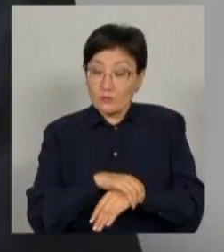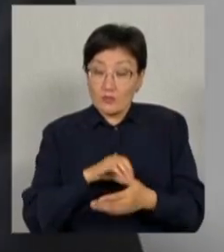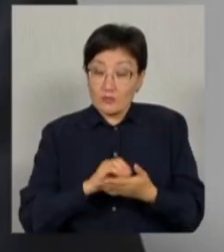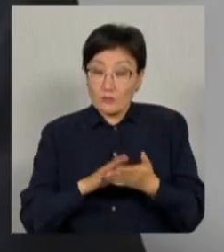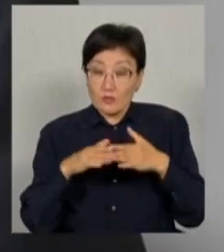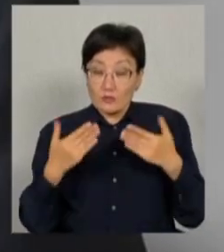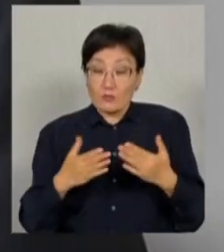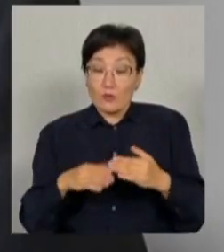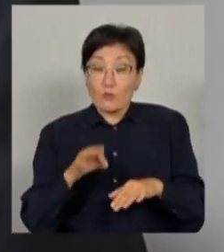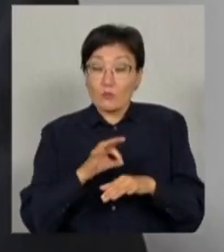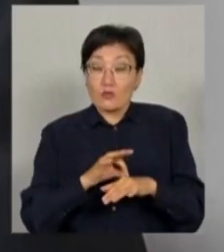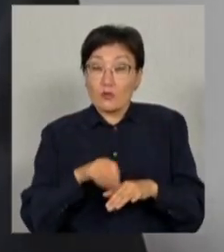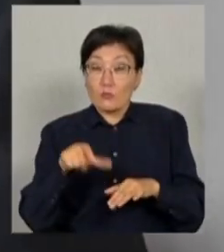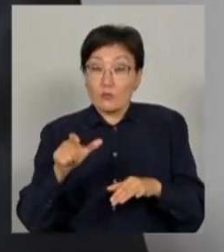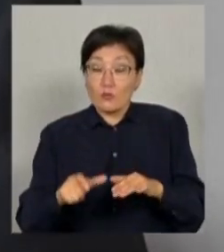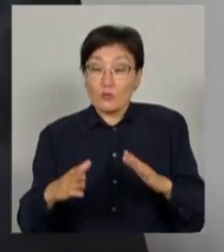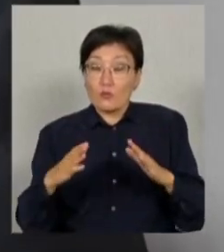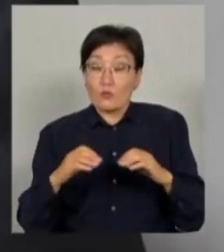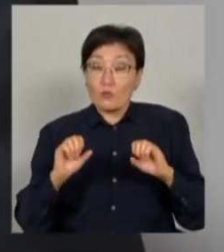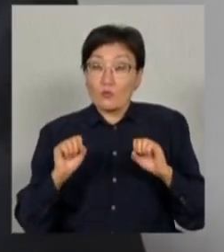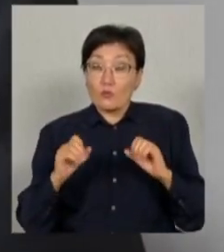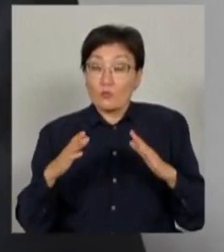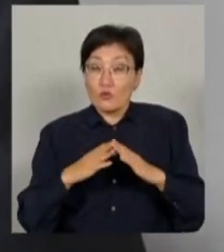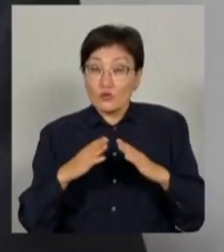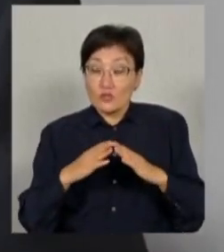Ауырған адам үйіндегі тоңазытқышындағы